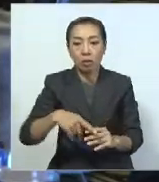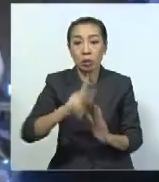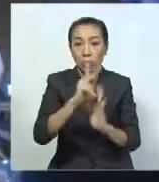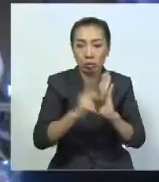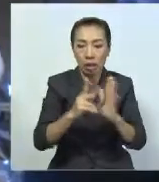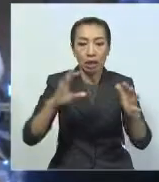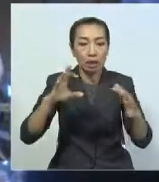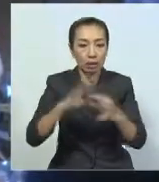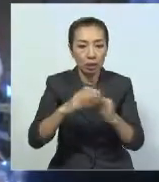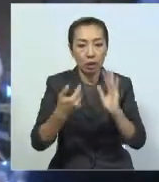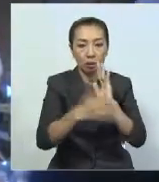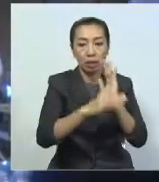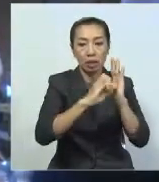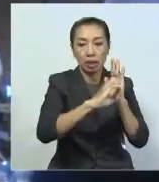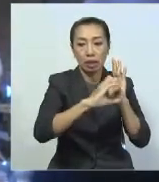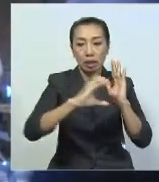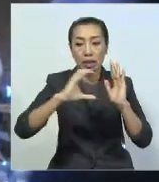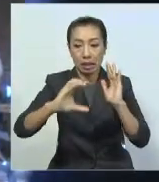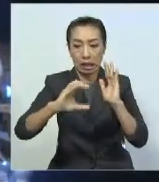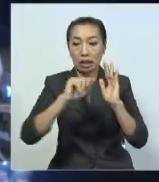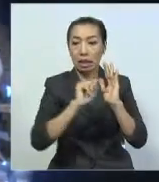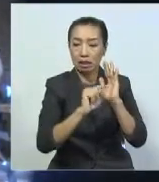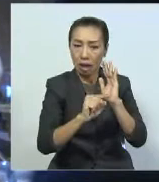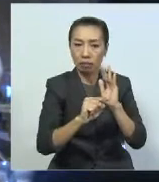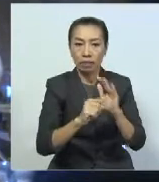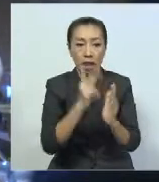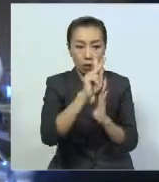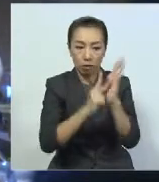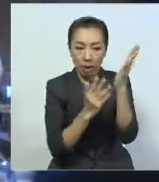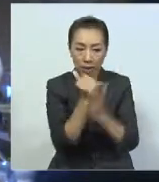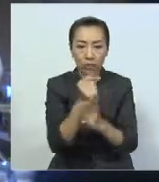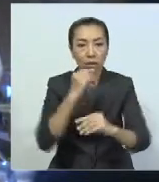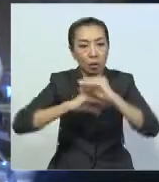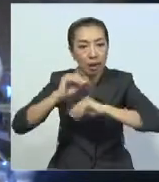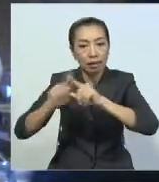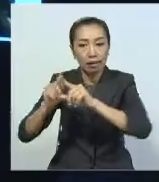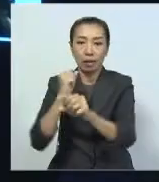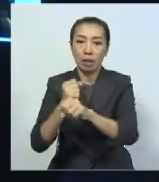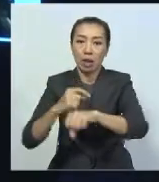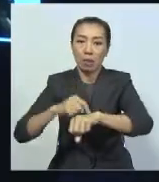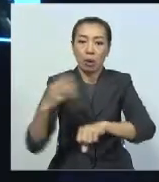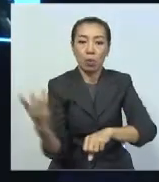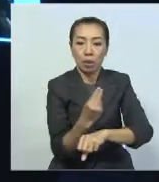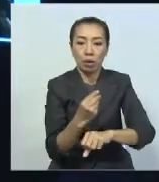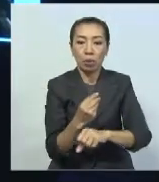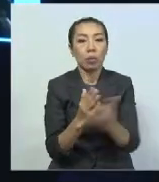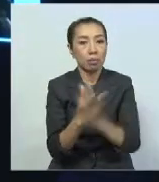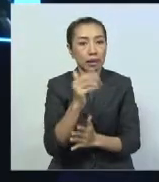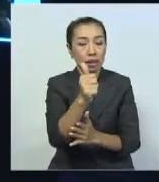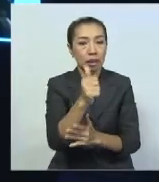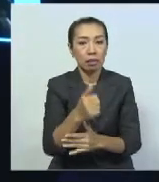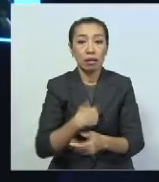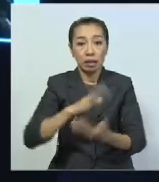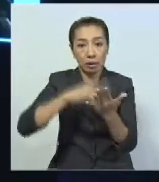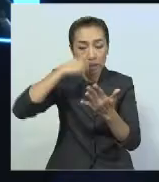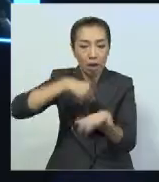ญัติเขตพัฒนาพิเศษภาคตะวันออกทำให้โครงการต่างๆสำเร็จได้รวดเร็วมากยิ่งขึ้นผลักดันให้ไทย